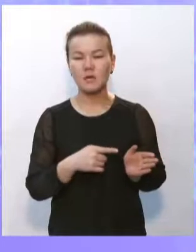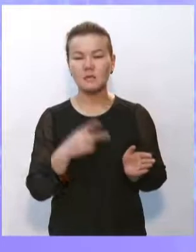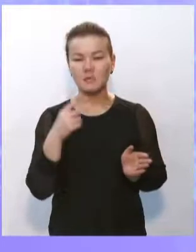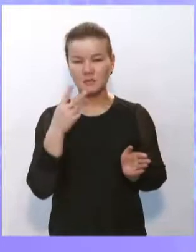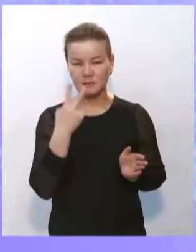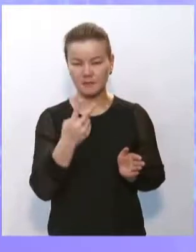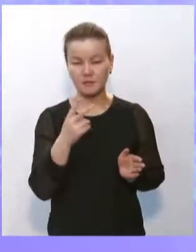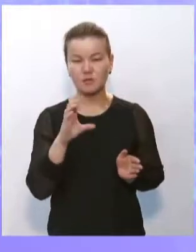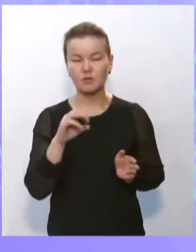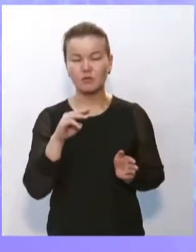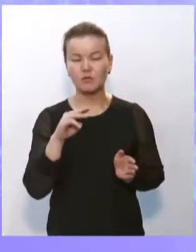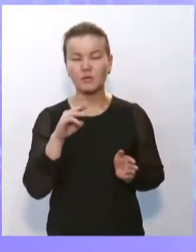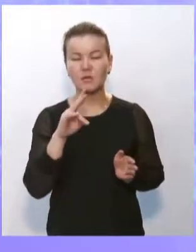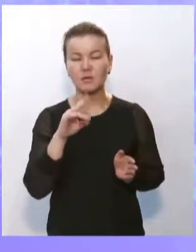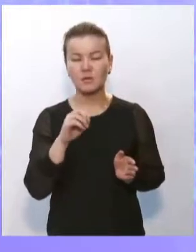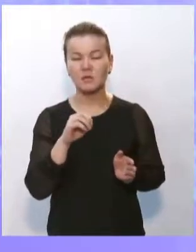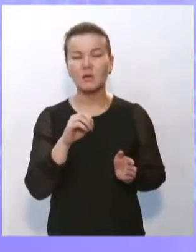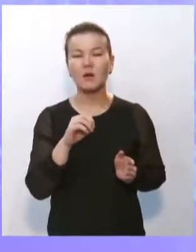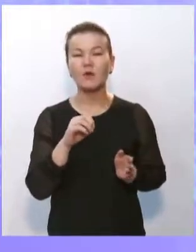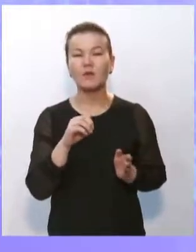сотни частным